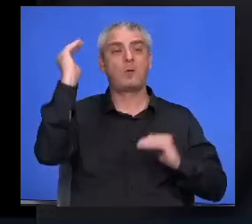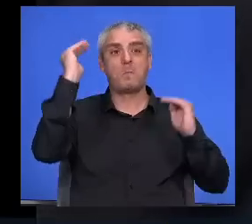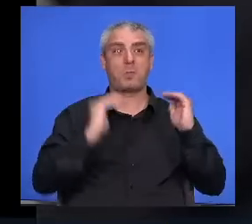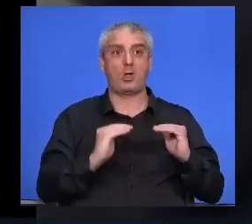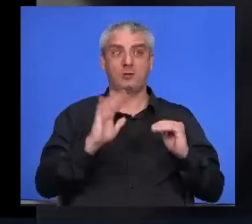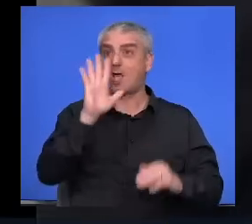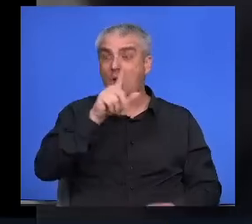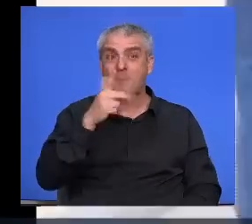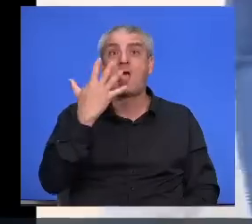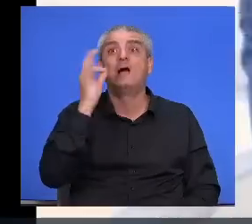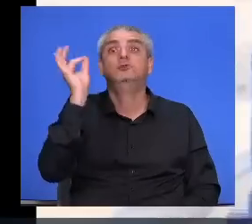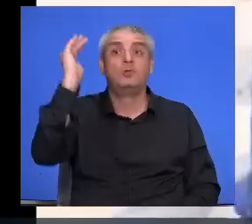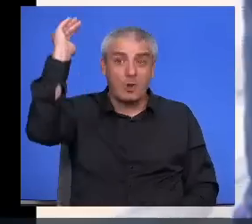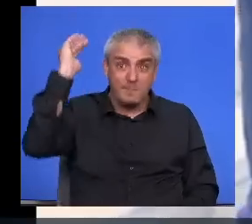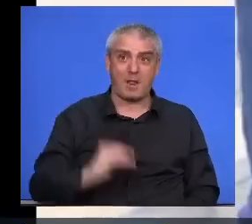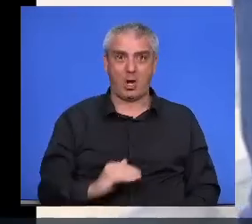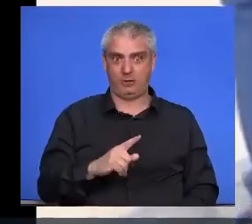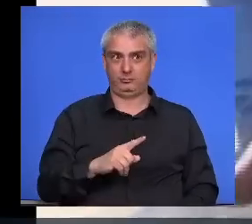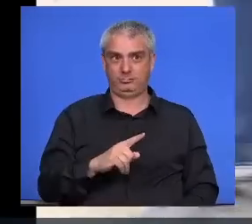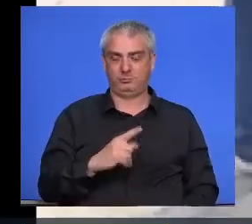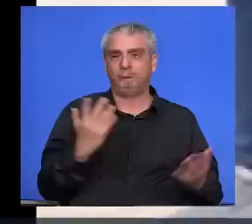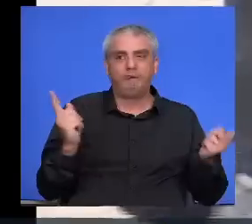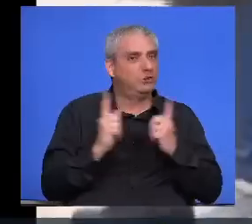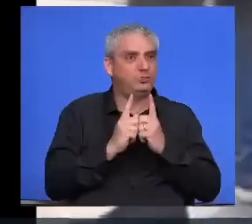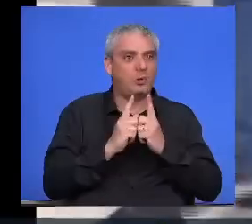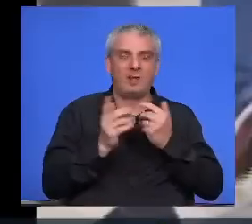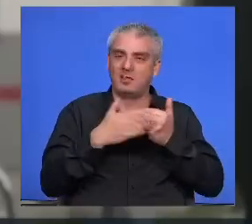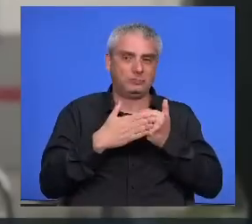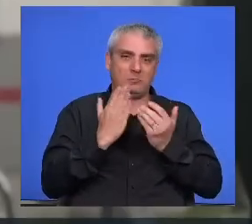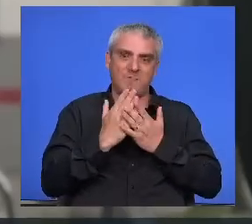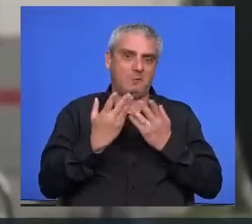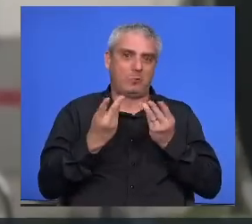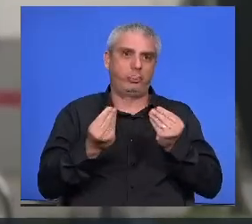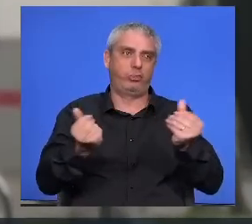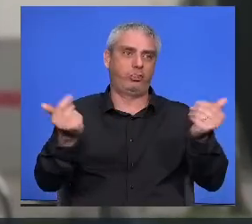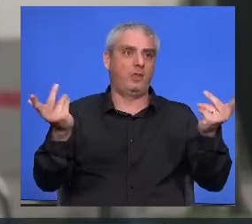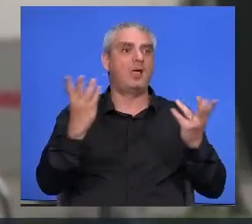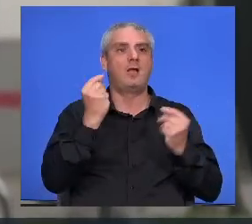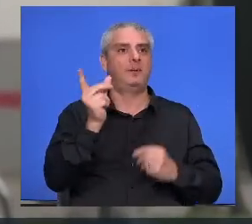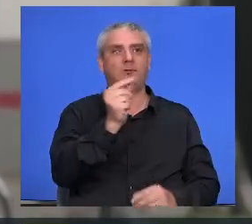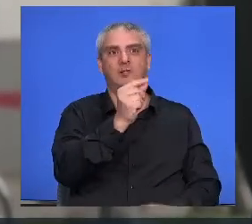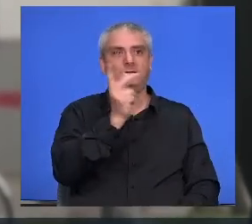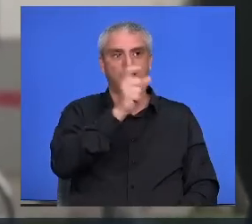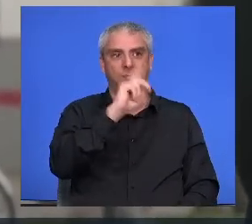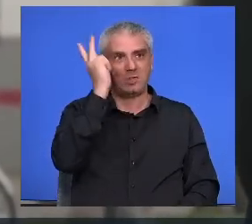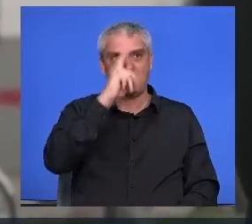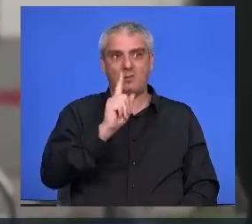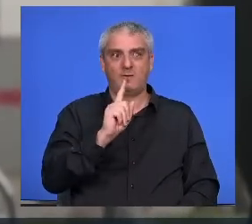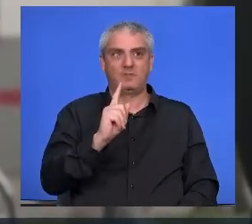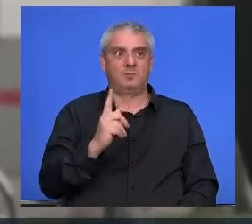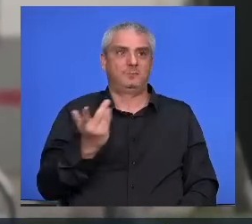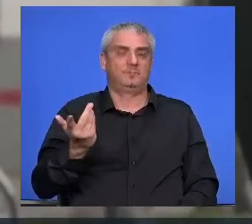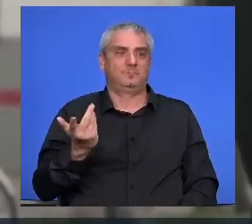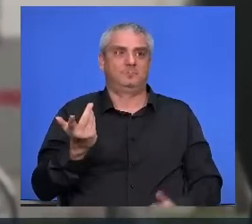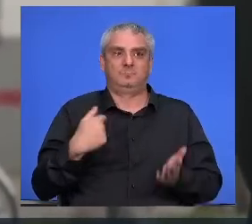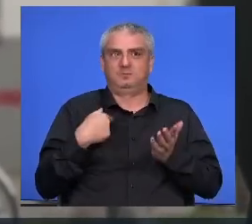באירופה ביותר מ-50%. בקיצור, מוסד הנישואין נשחק. Es fällt vielen Leuten schwer, das so zu sehen, aber ich glaube,